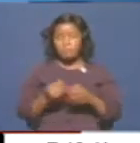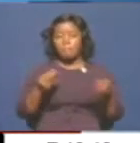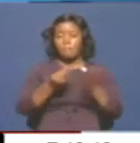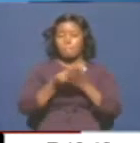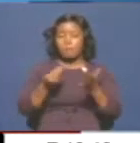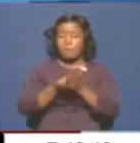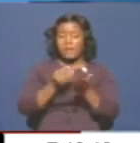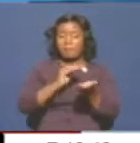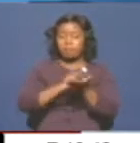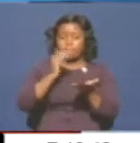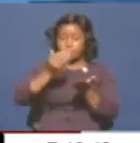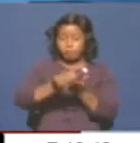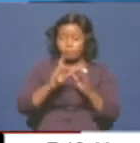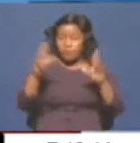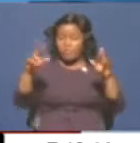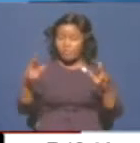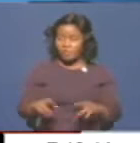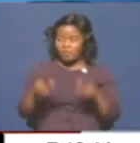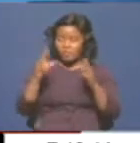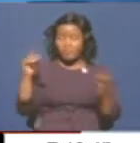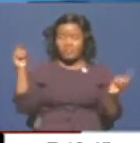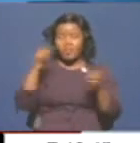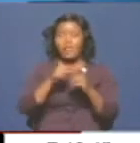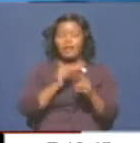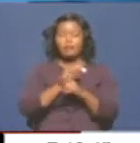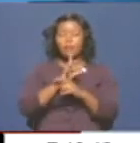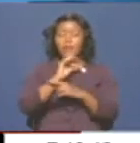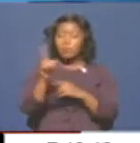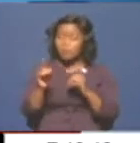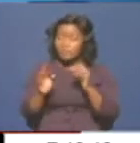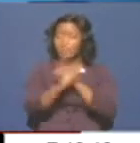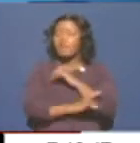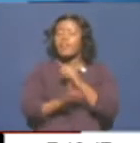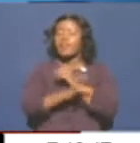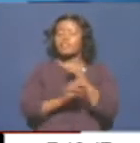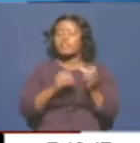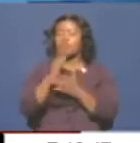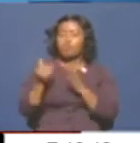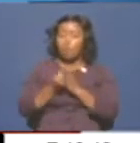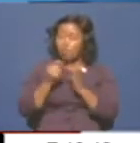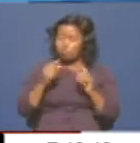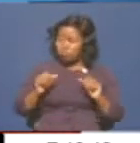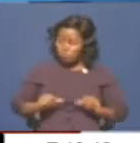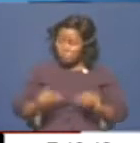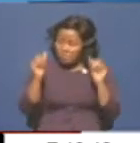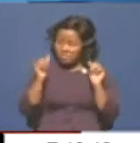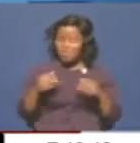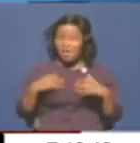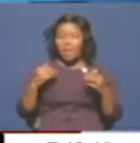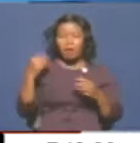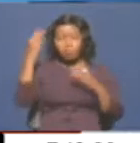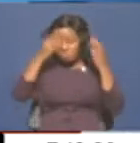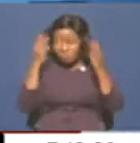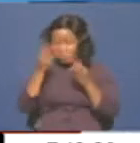za kimataifa zinanuiwa kuhakikisha kwamba nchi zinazostawi hazi ibui wasiwasi kuhusu